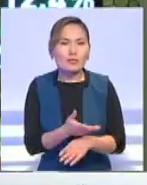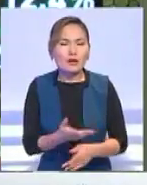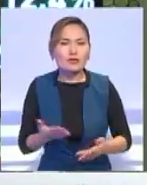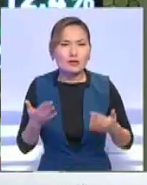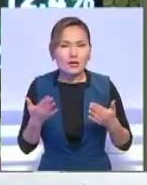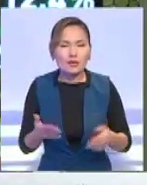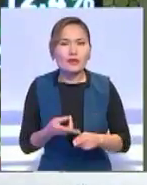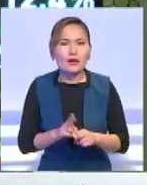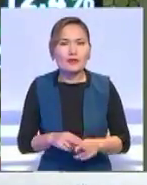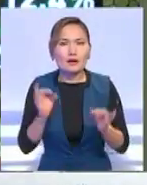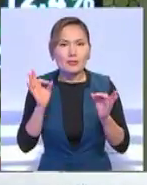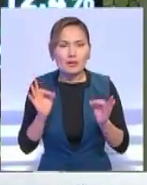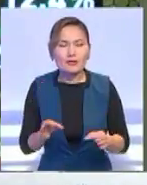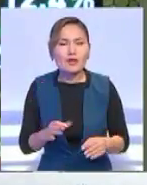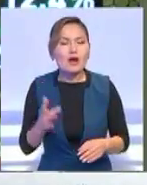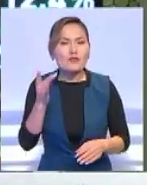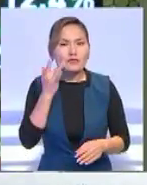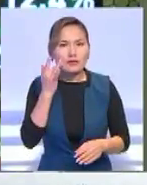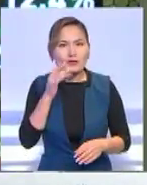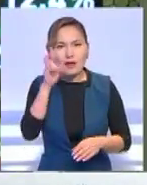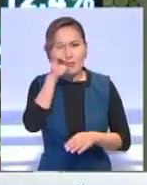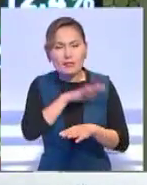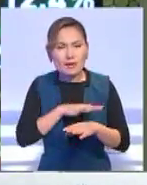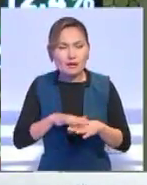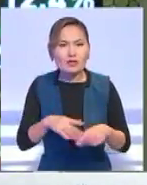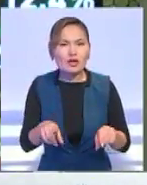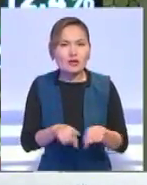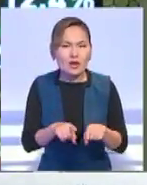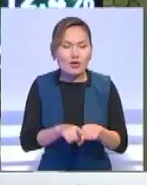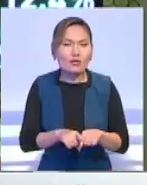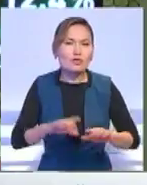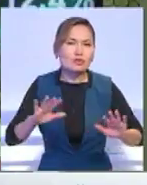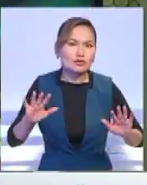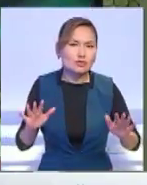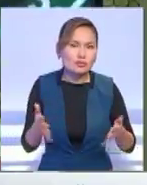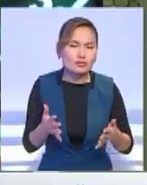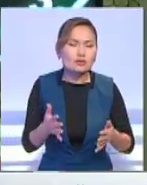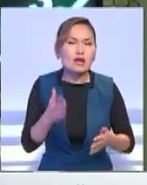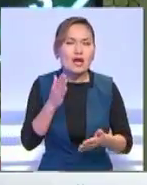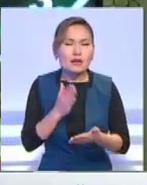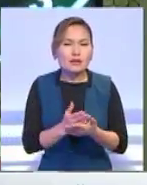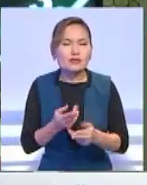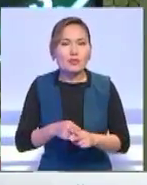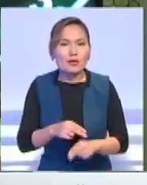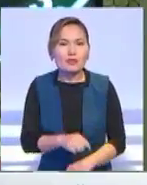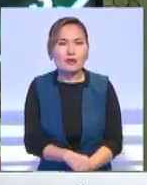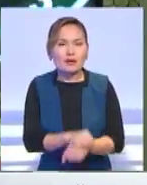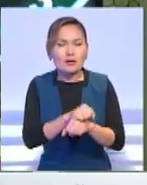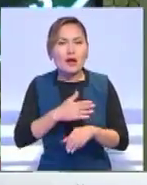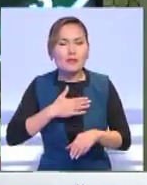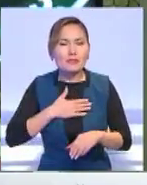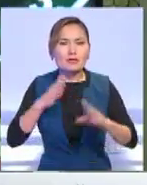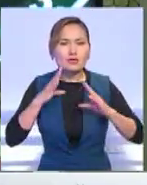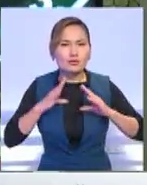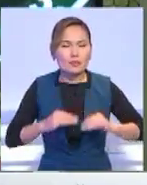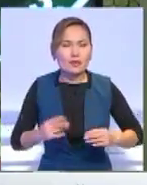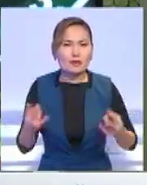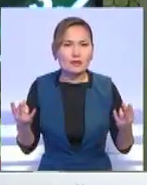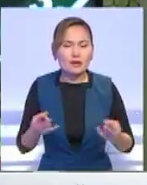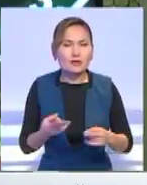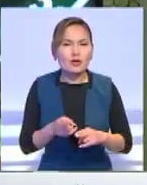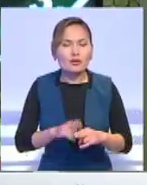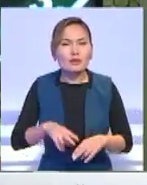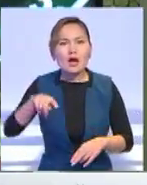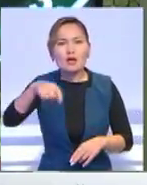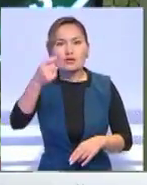өркениетті елдерде бар үрдіс. Алайда билікті күшпен өзгерту, төңкері жасау жақсылыға келмейді. Бұл ойыма Сирияның қазіргі